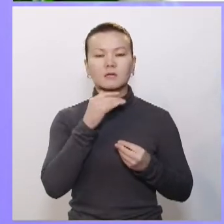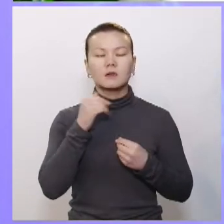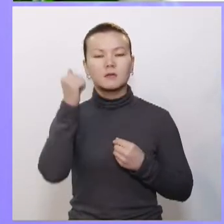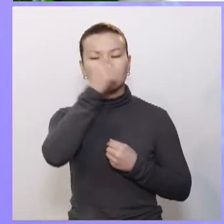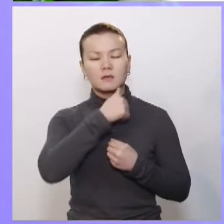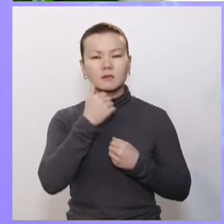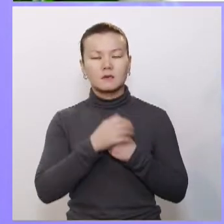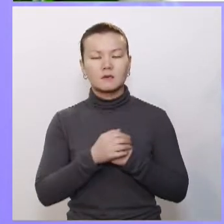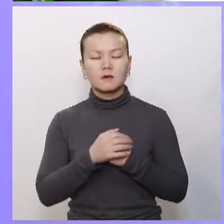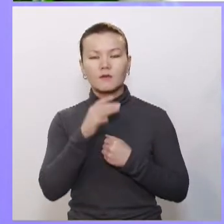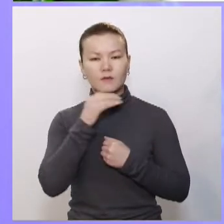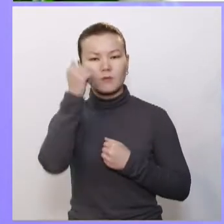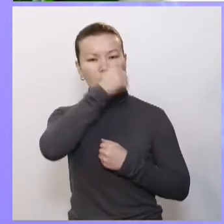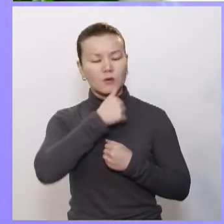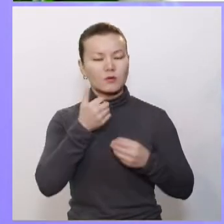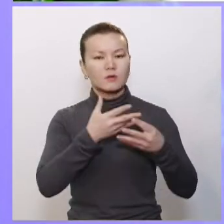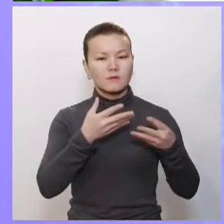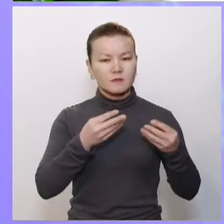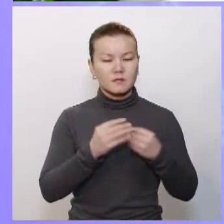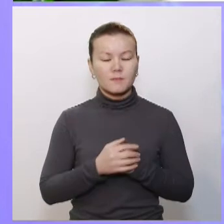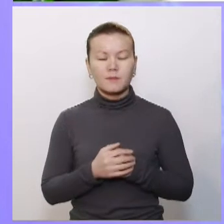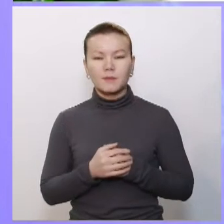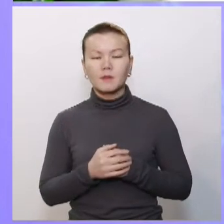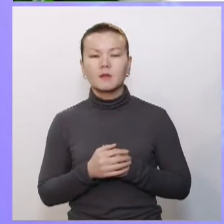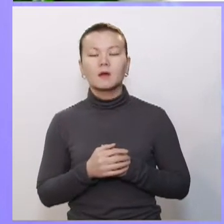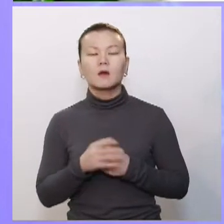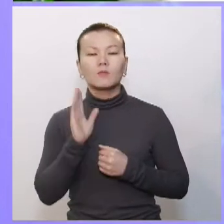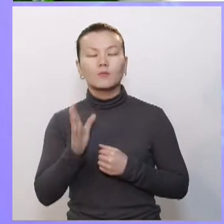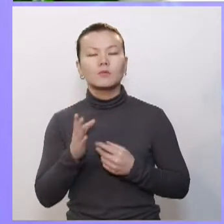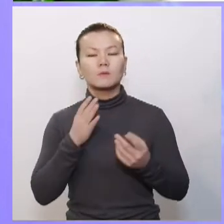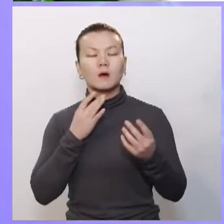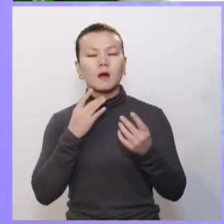Бүгүн сабакта жаз мезгили жөнүндө сүйлөшөбүз.